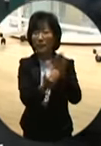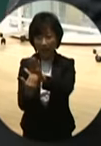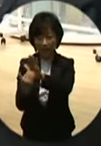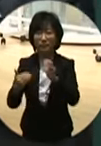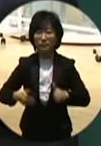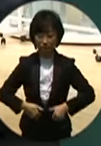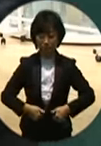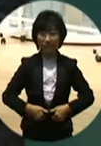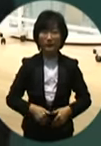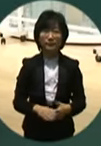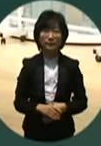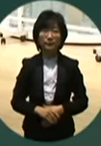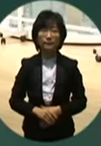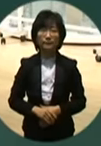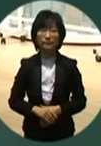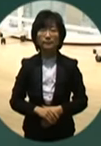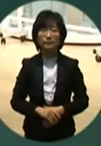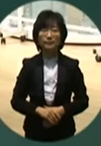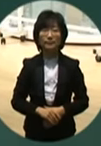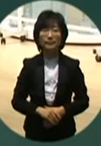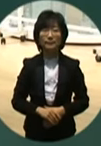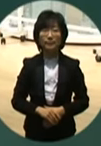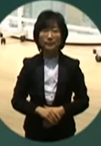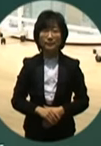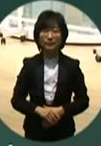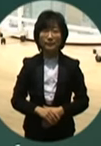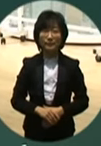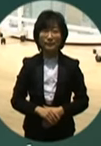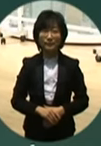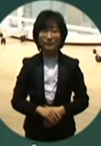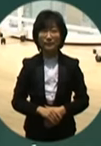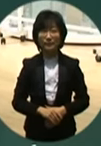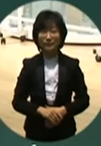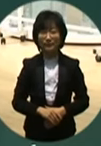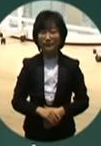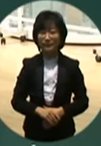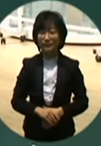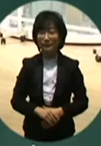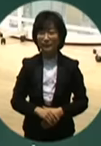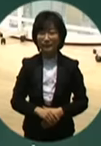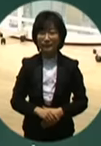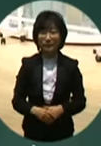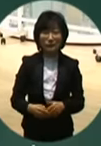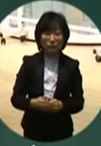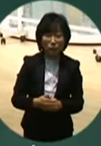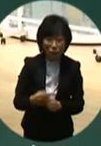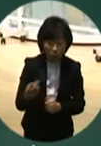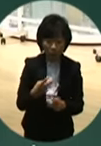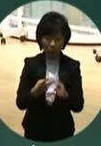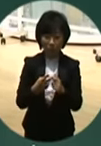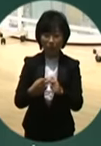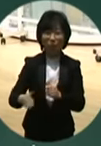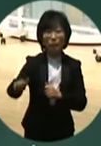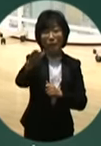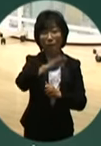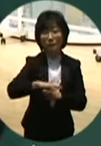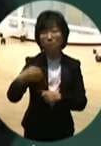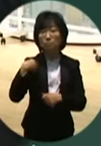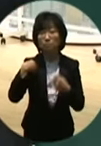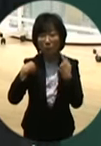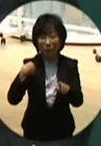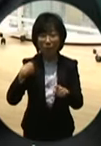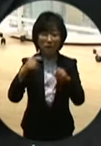and do events and movements so that we can stop this disaster. 그래서 여러분들이 현장을 살려라. And that's why you must save the